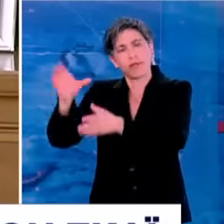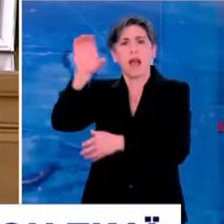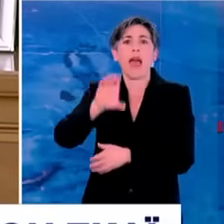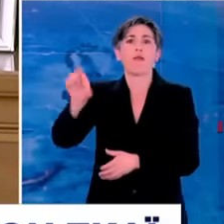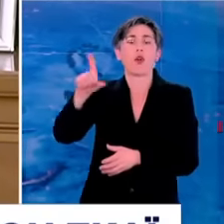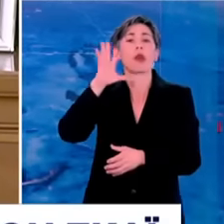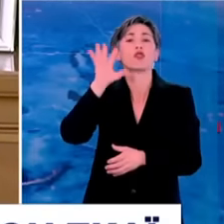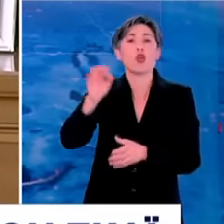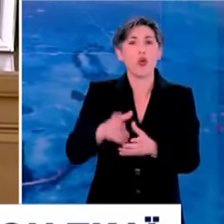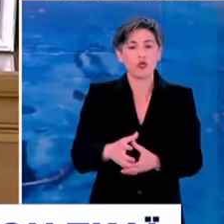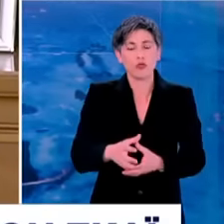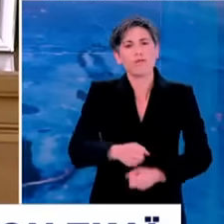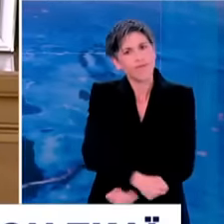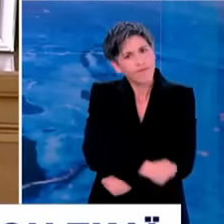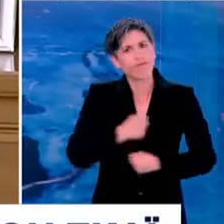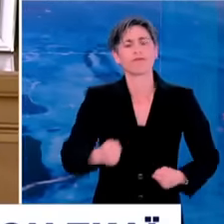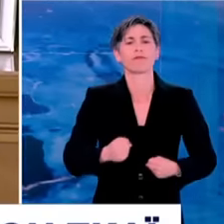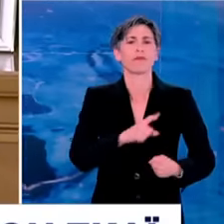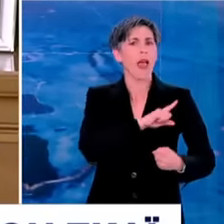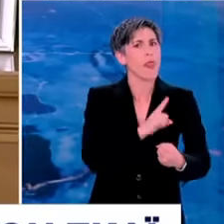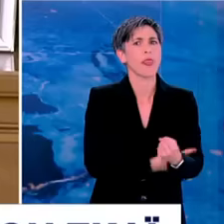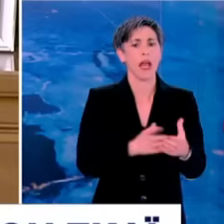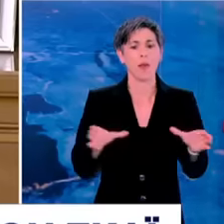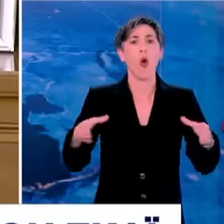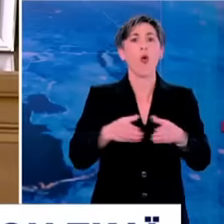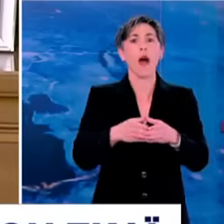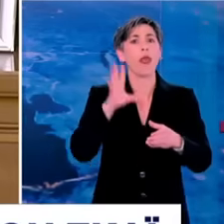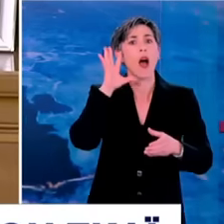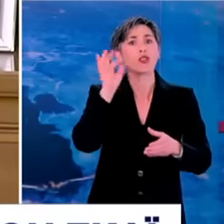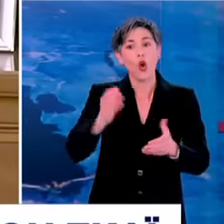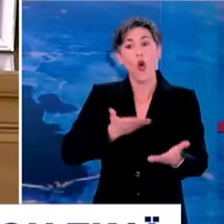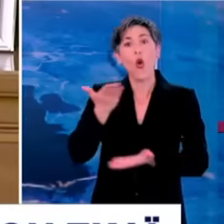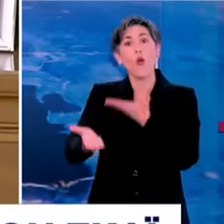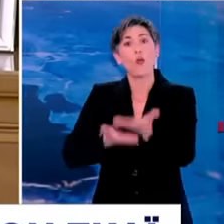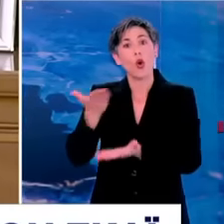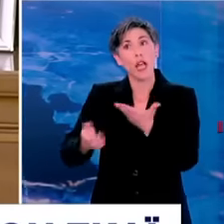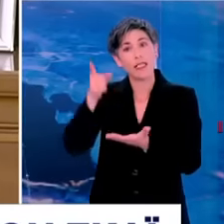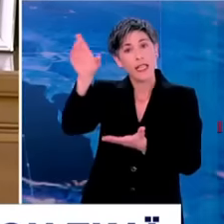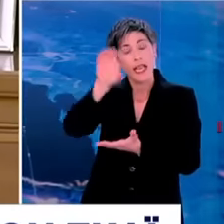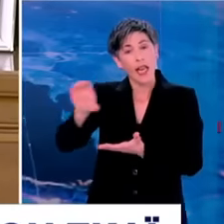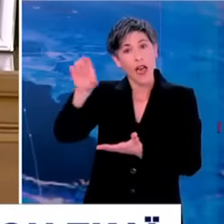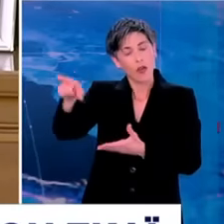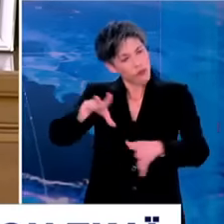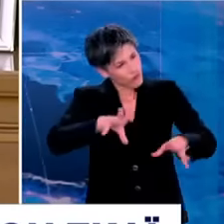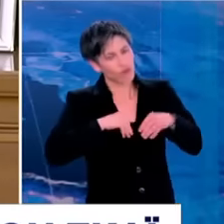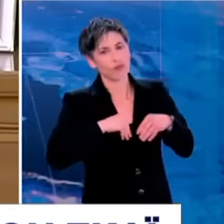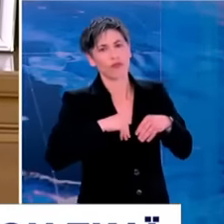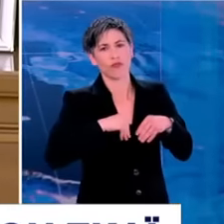πλατιά συμμαχία, θα έλεγα, του μέτρου και της λογικής για να προωθήσουμε τις μεγάλες αλλαγές στην Ευρώπη για τις οποίες εμείς